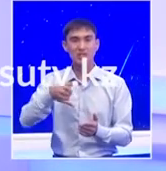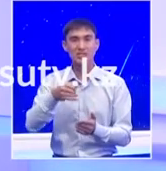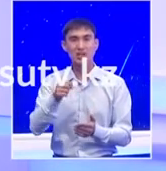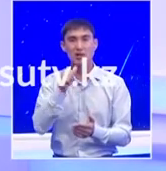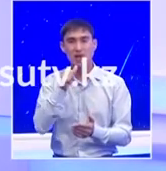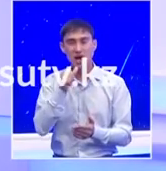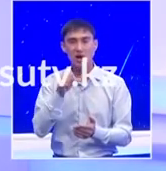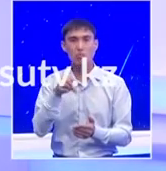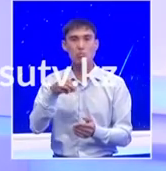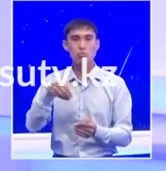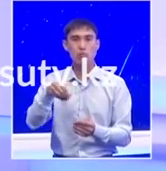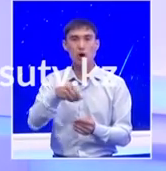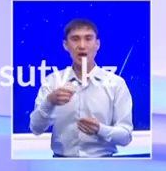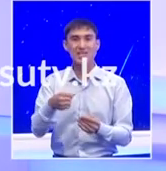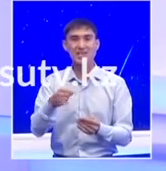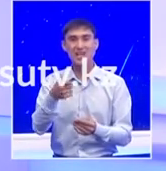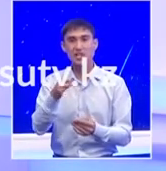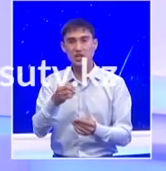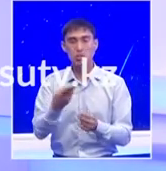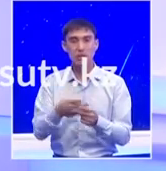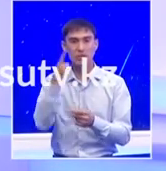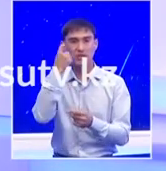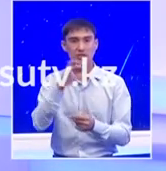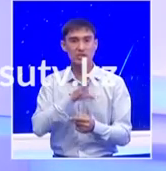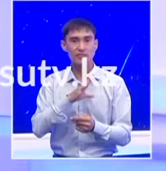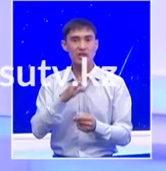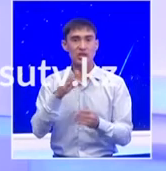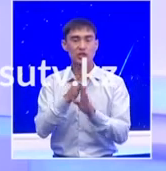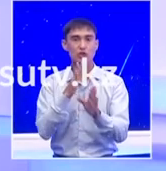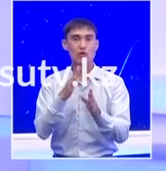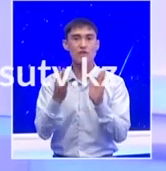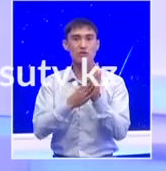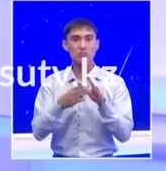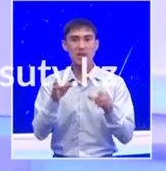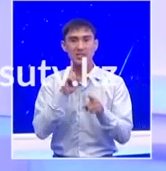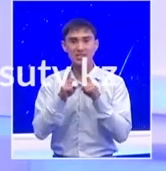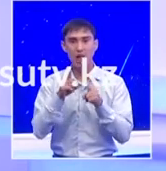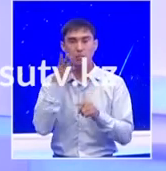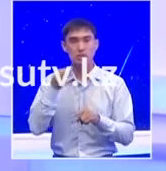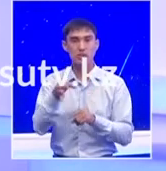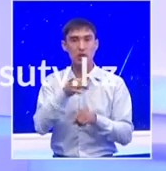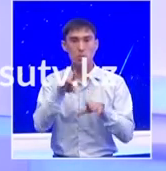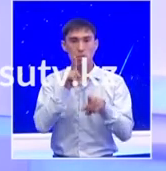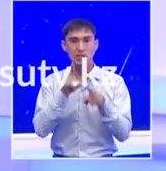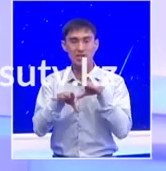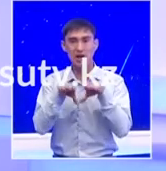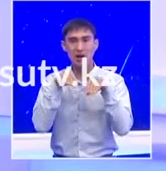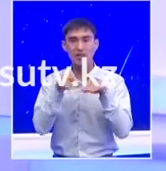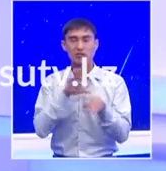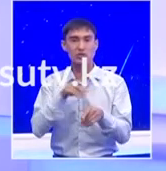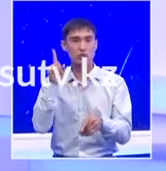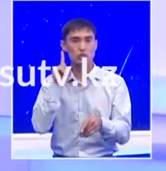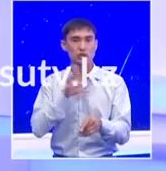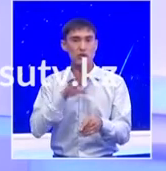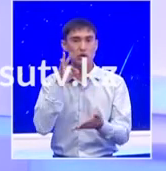гречку. Об этом стало известно во время очередной 8-й сессии Алматинского областного маслихата. В ходе заседания был заслушан отчет